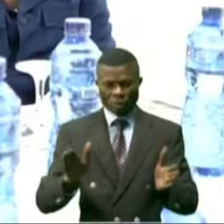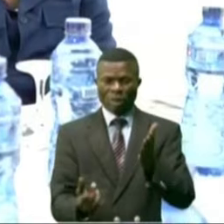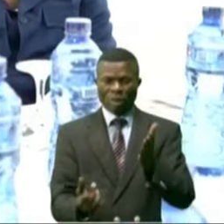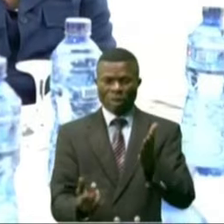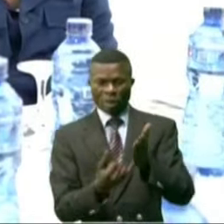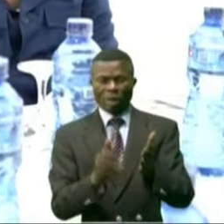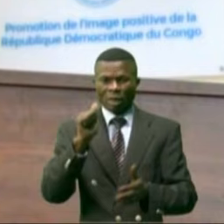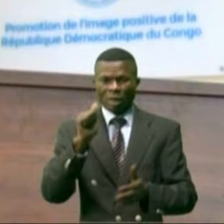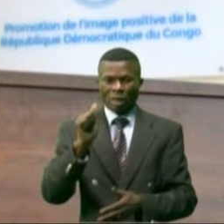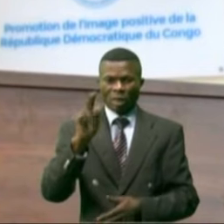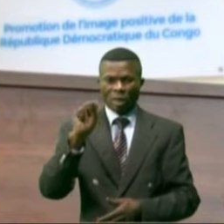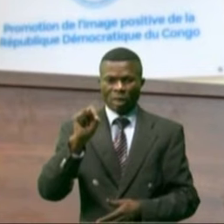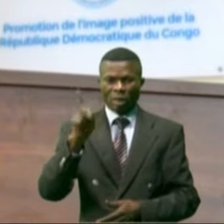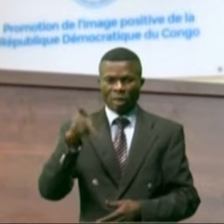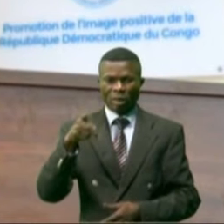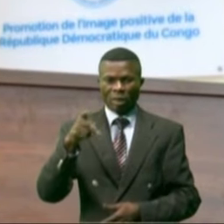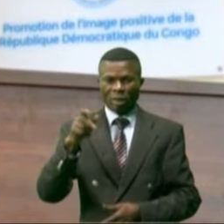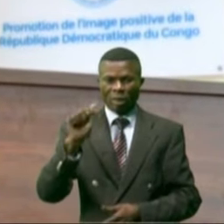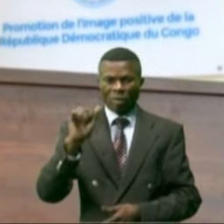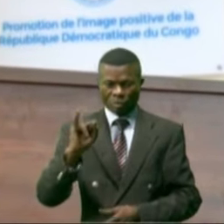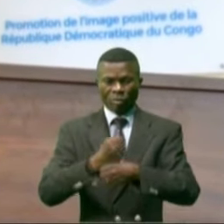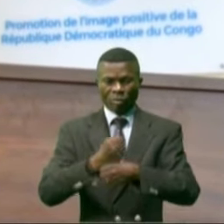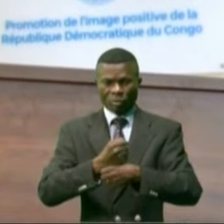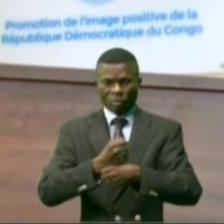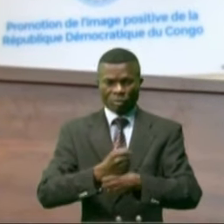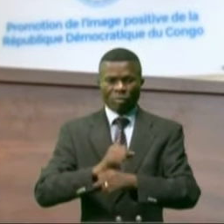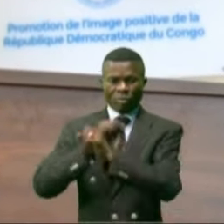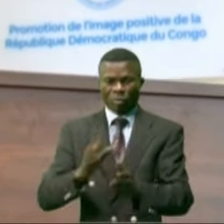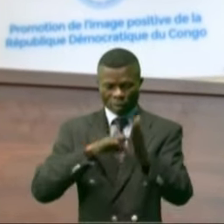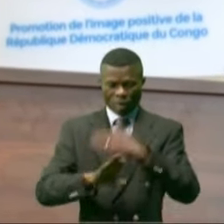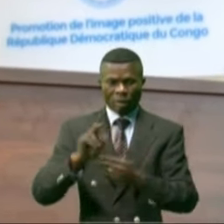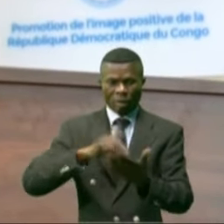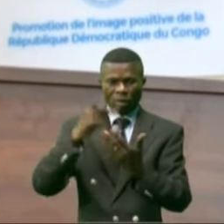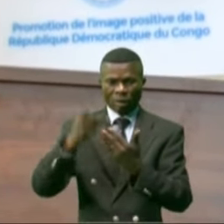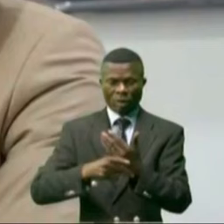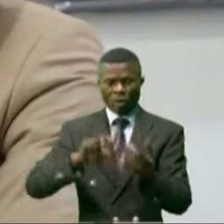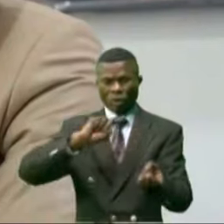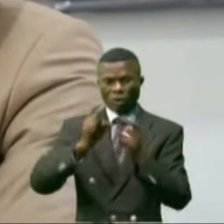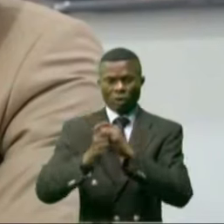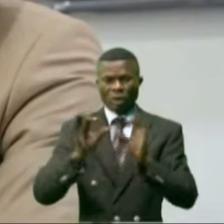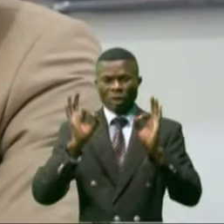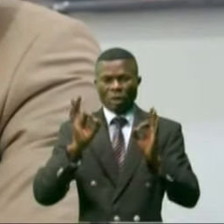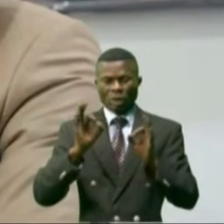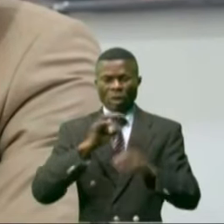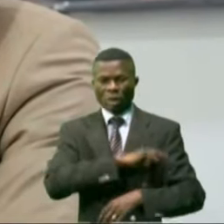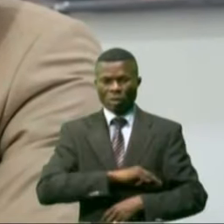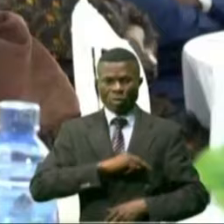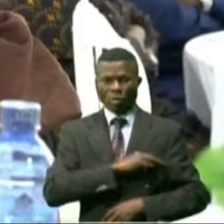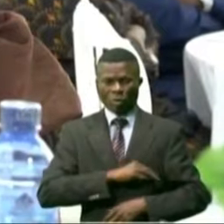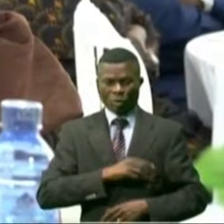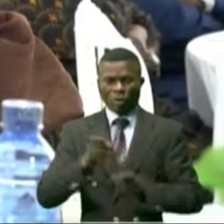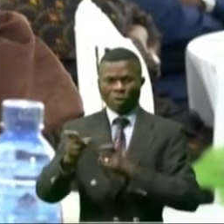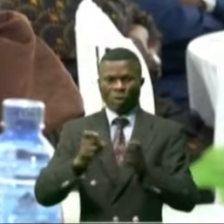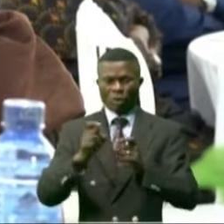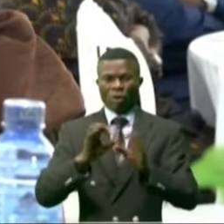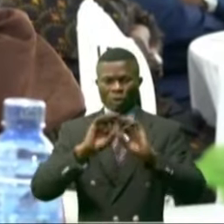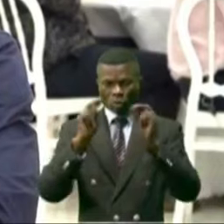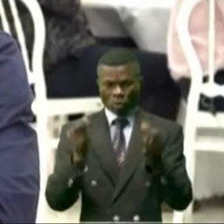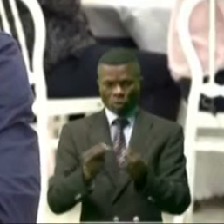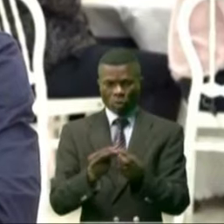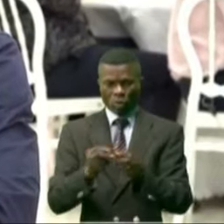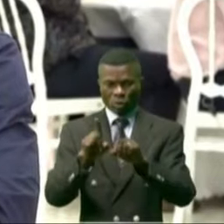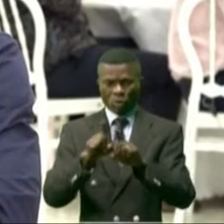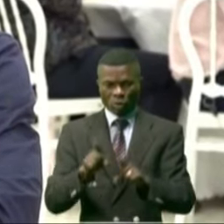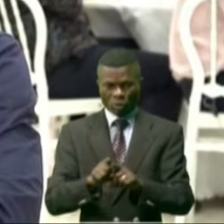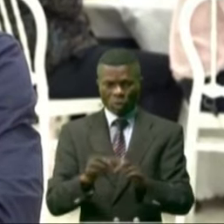l'ANAPI a indiqué que cette installation s'inscrit dans les cadres de la modernisation et moralisation de la gestion interne ainsi que